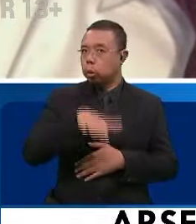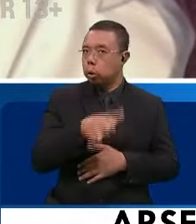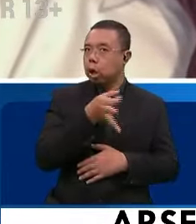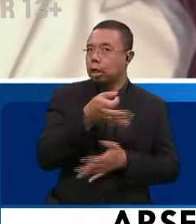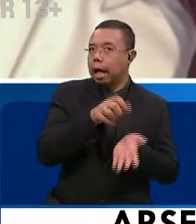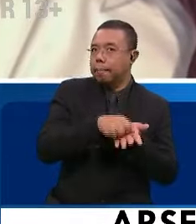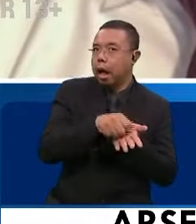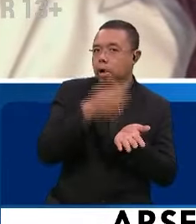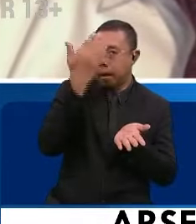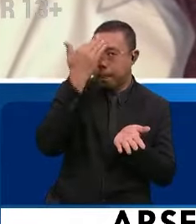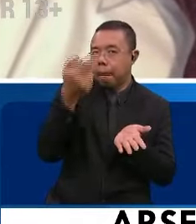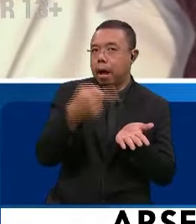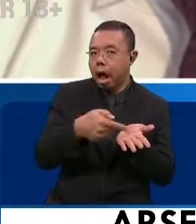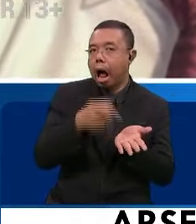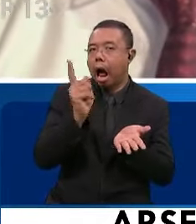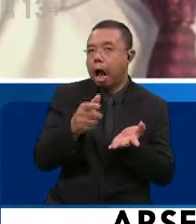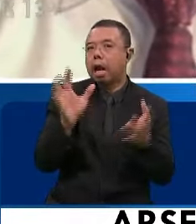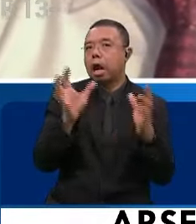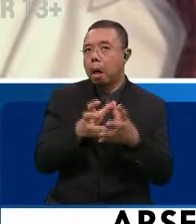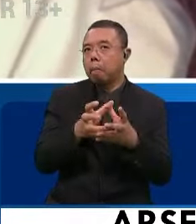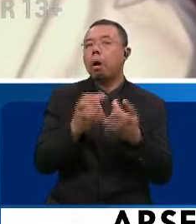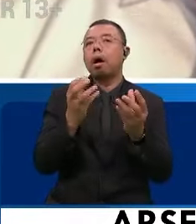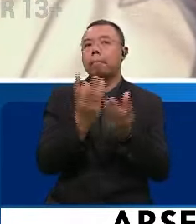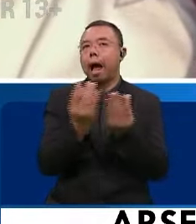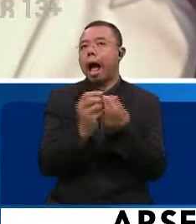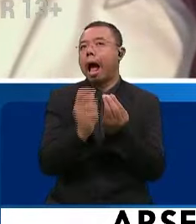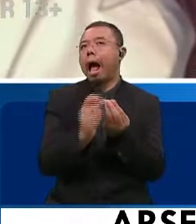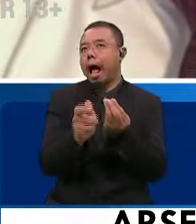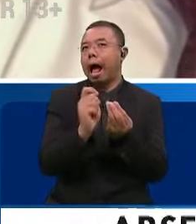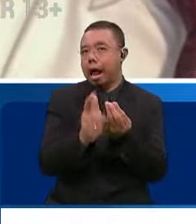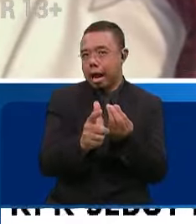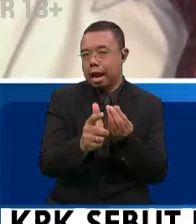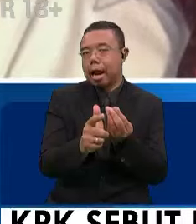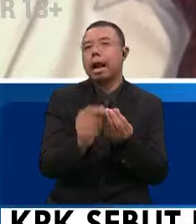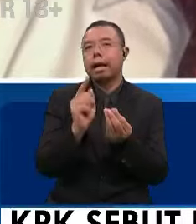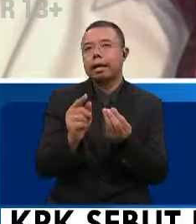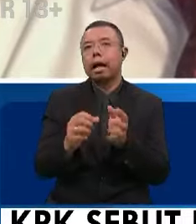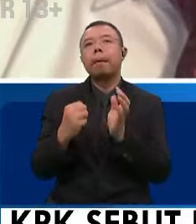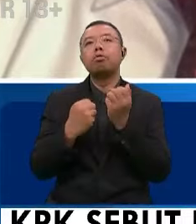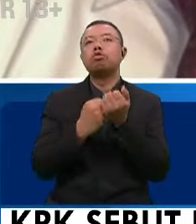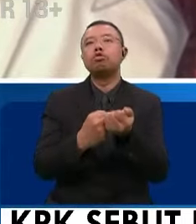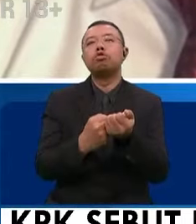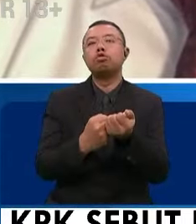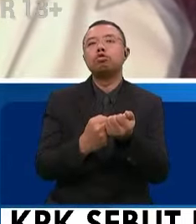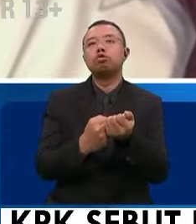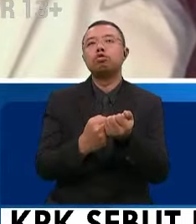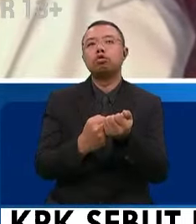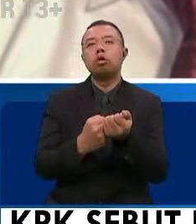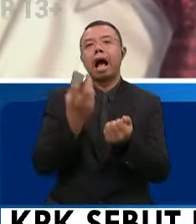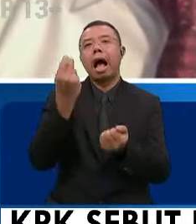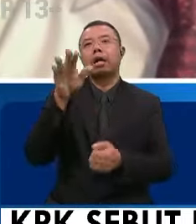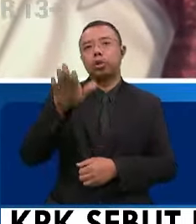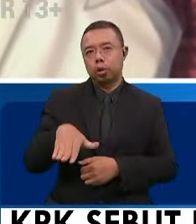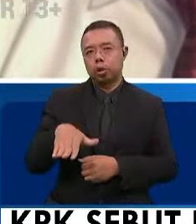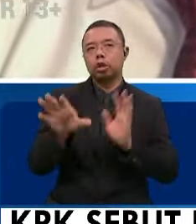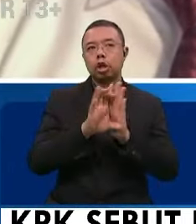Madiun karena terdapat kelompok pengeluaran masyarakat yang menjadi penyumbang inflasi mengalami penurunan harga,